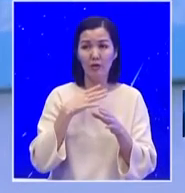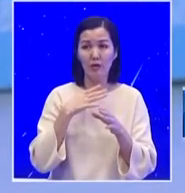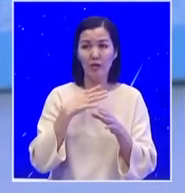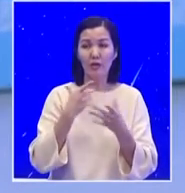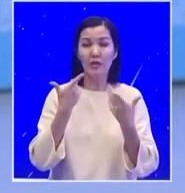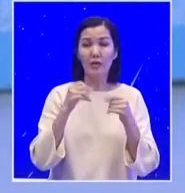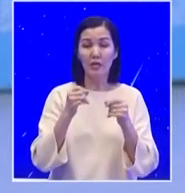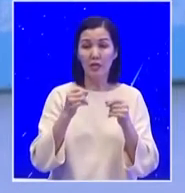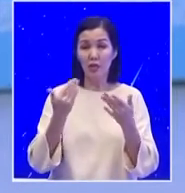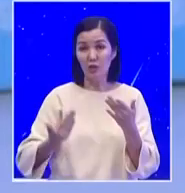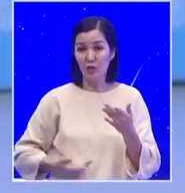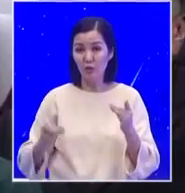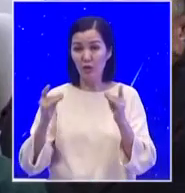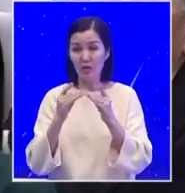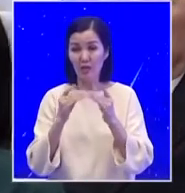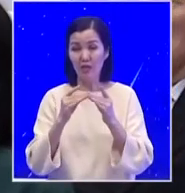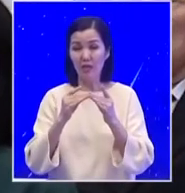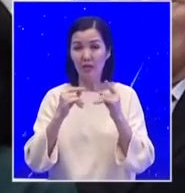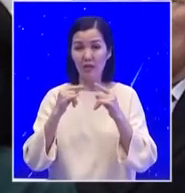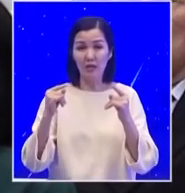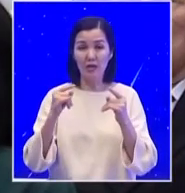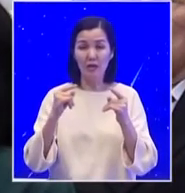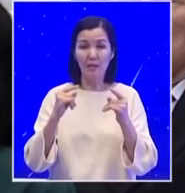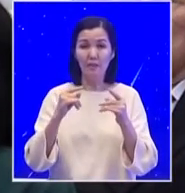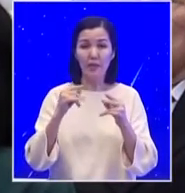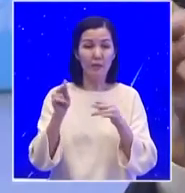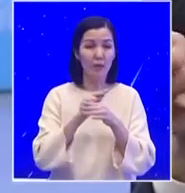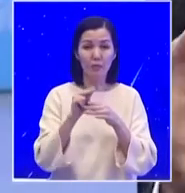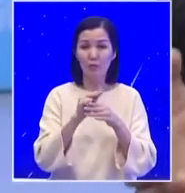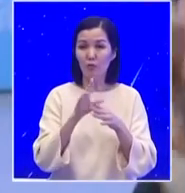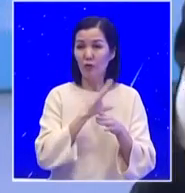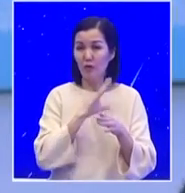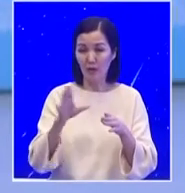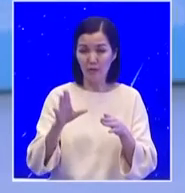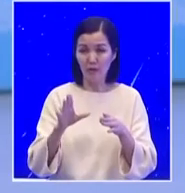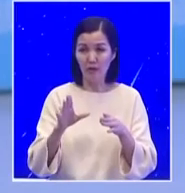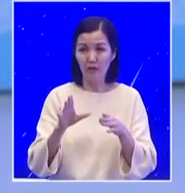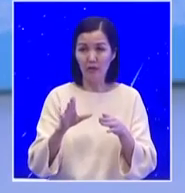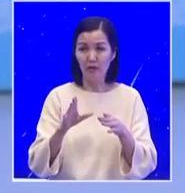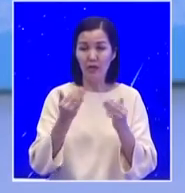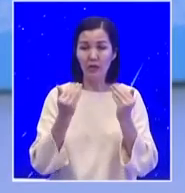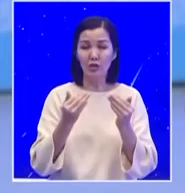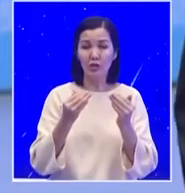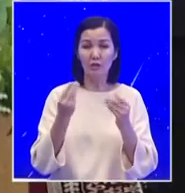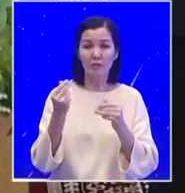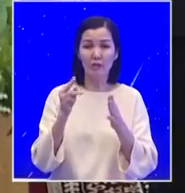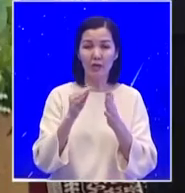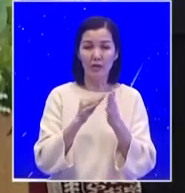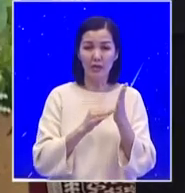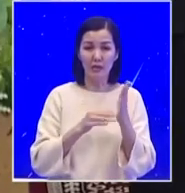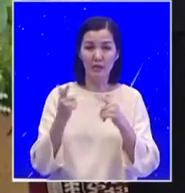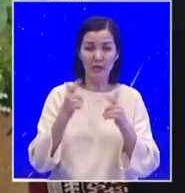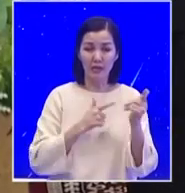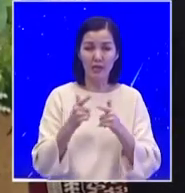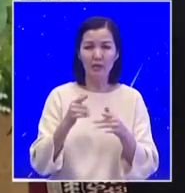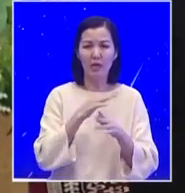где жилом этой стороне ремонт не делали. В настоящее время делается проектно-сметная документация.